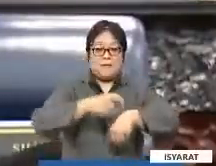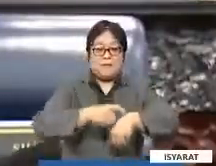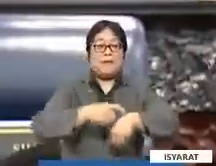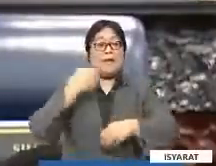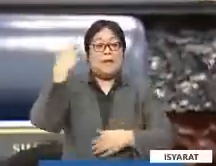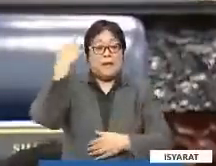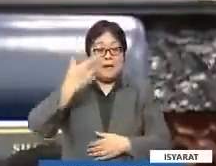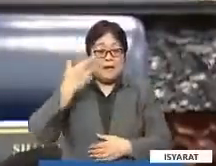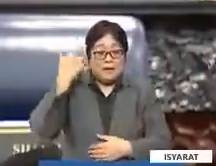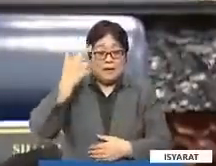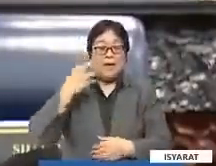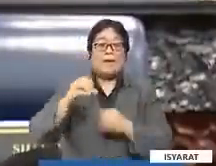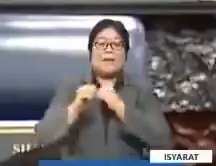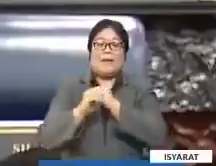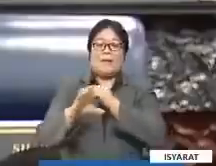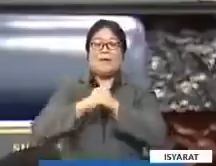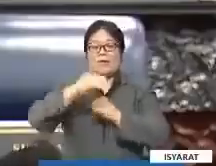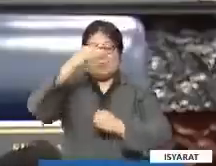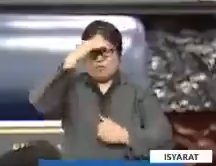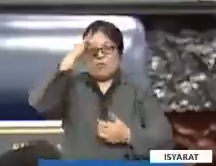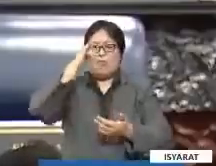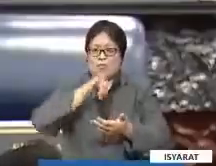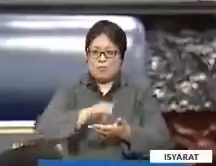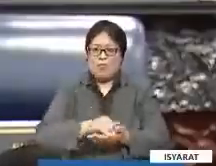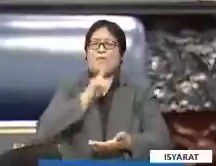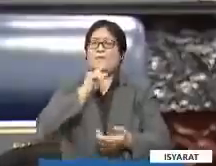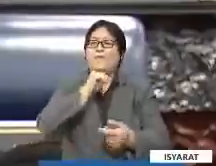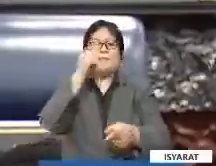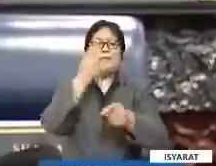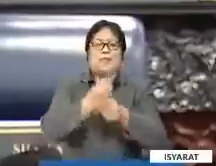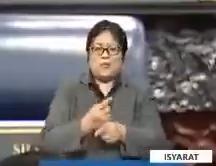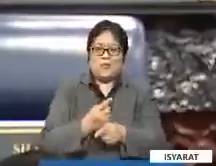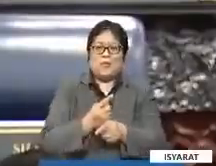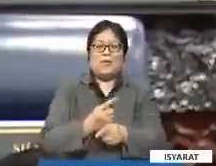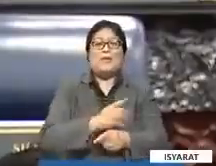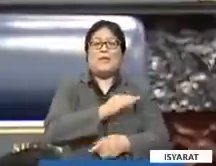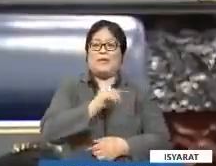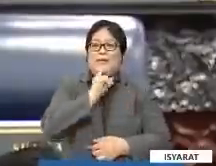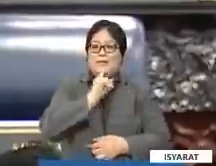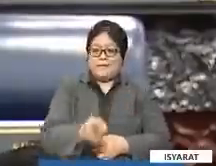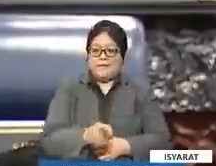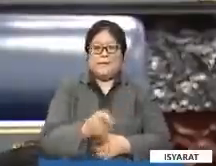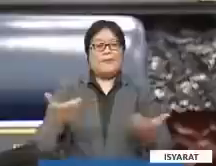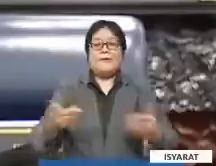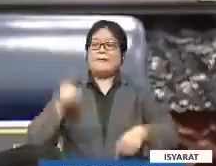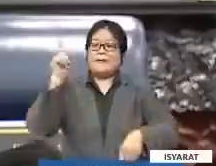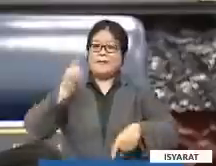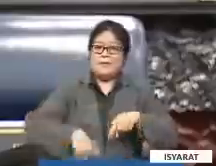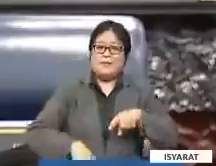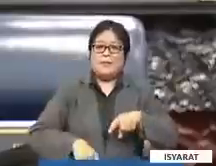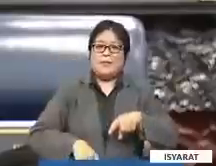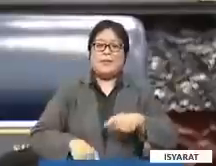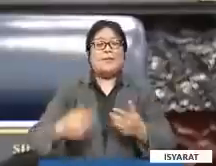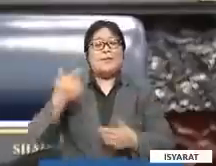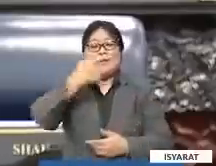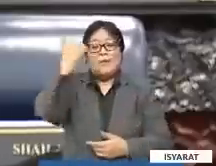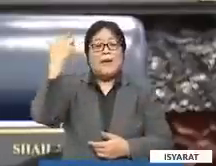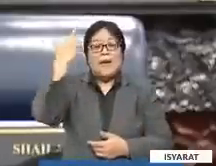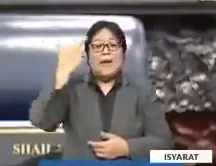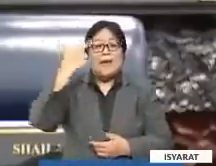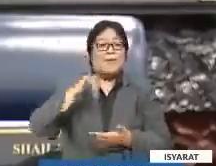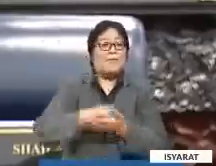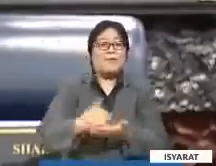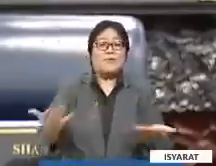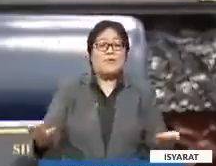masa atas alasan beliau dipimpin di Joko adalah tidak betul dan sepatutnya ia tidak dibenarkan sebagai sebab